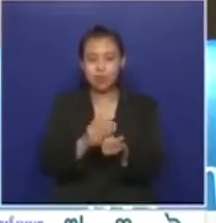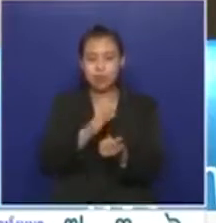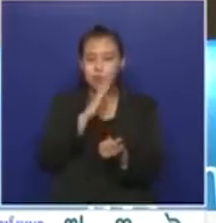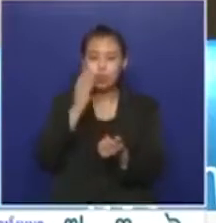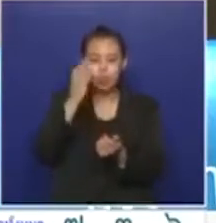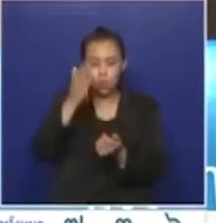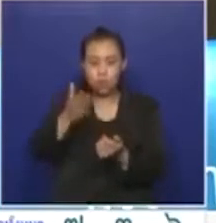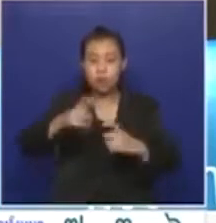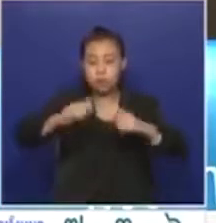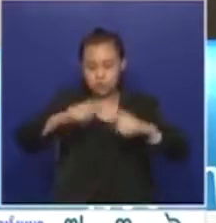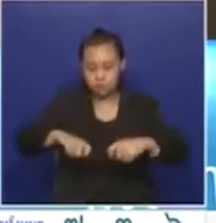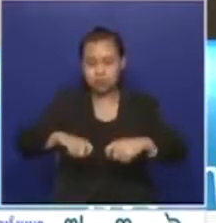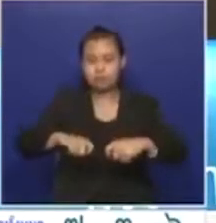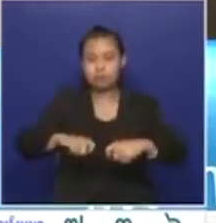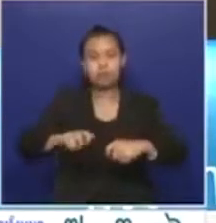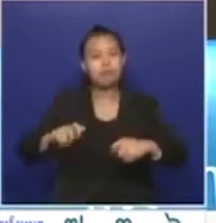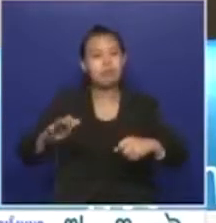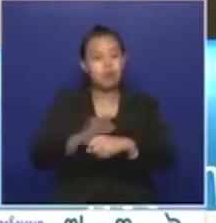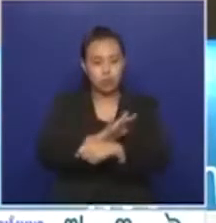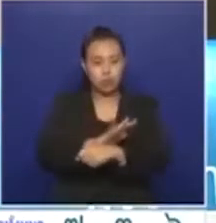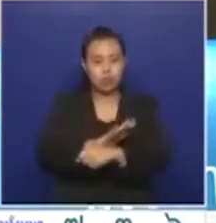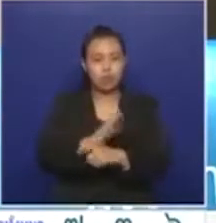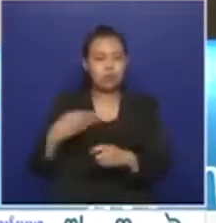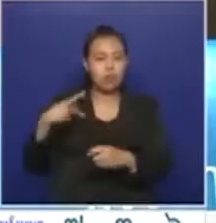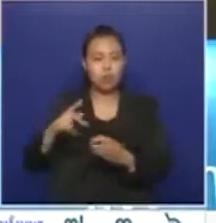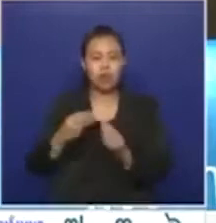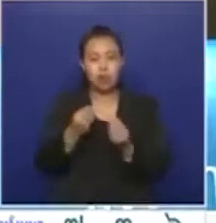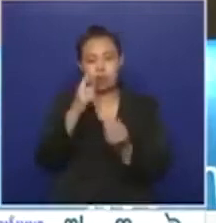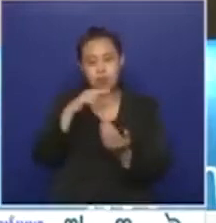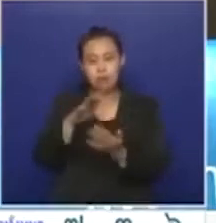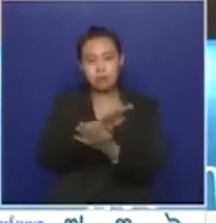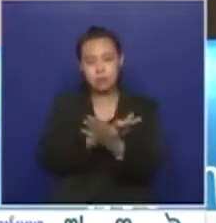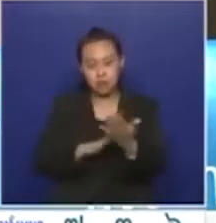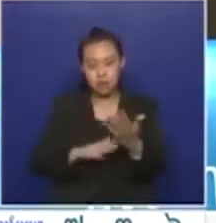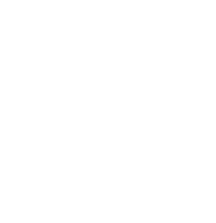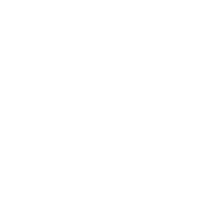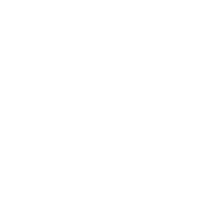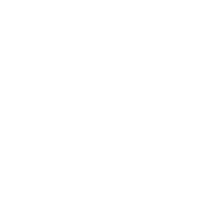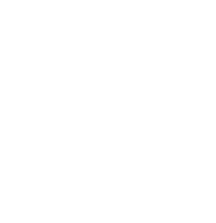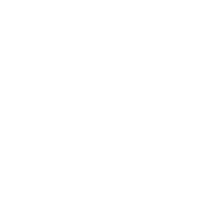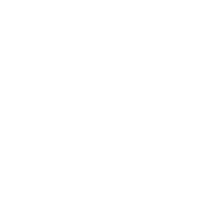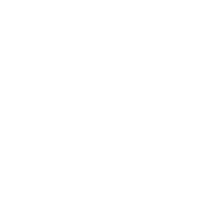ลงแม็กอย่างสมบูรณ์ให้เกิดประโยชน์กับชาติและประชาชนอย่างแท้จริงขอบพระคุณครับ